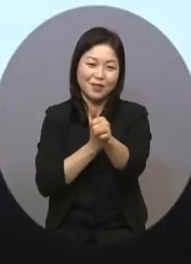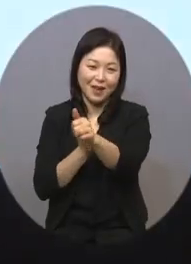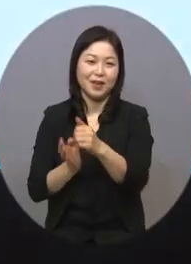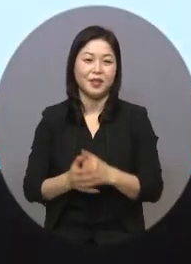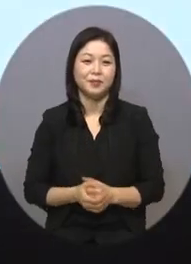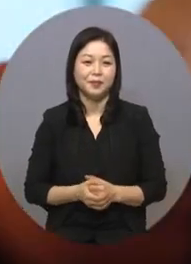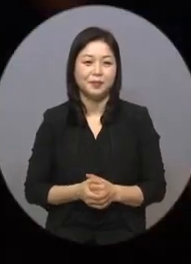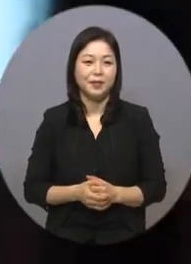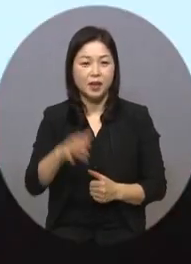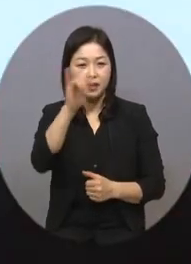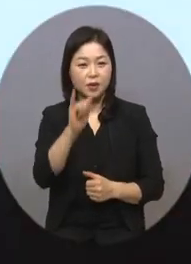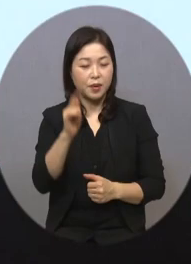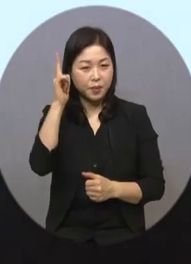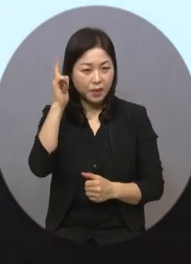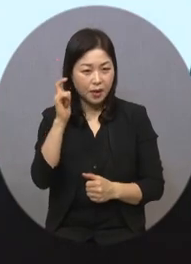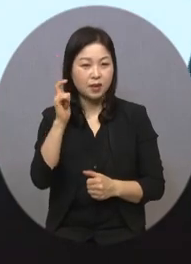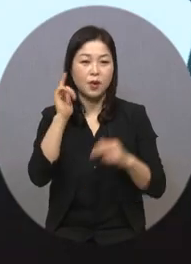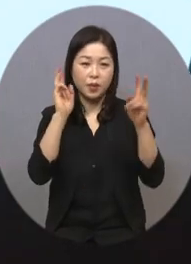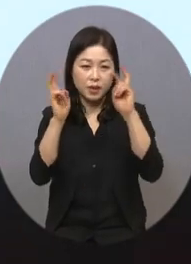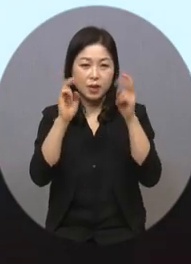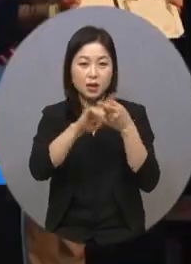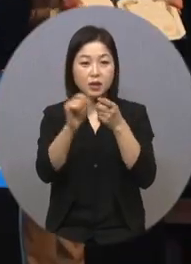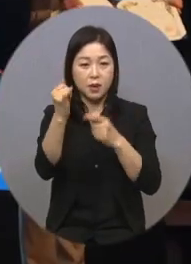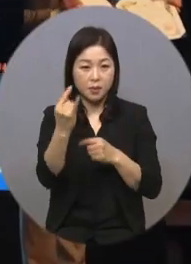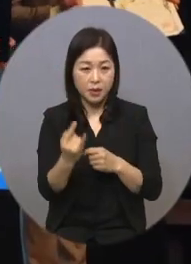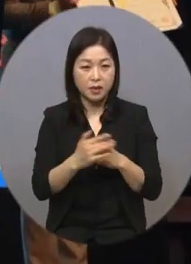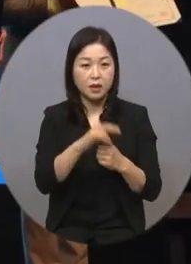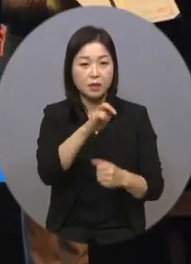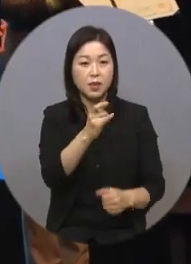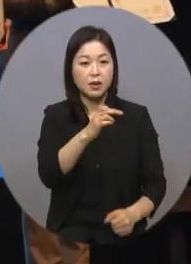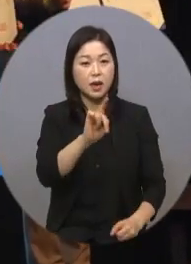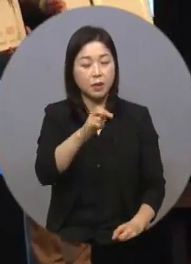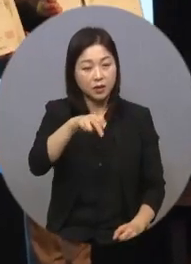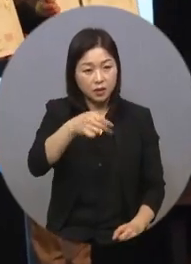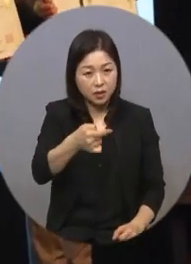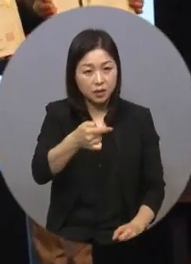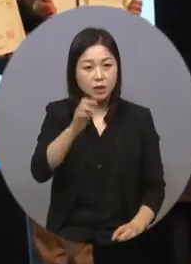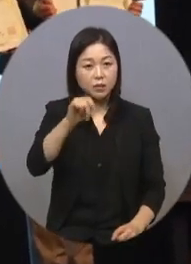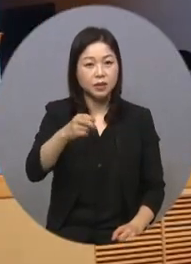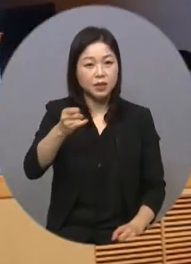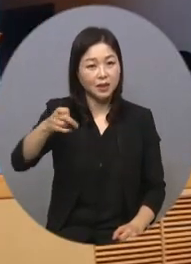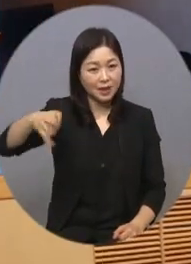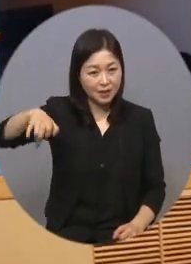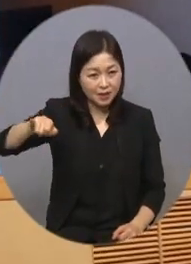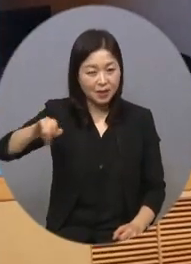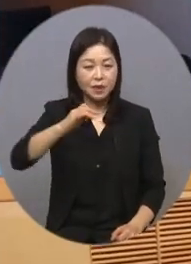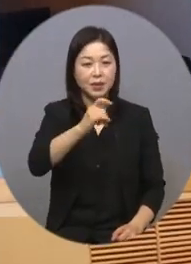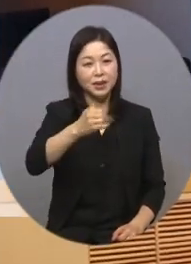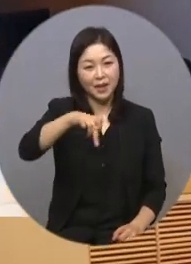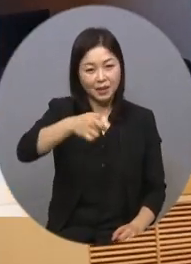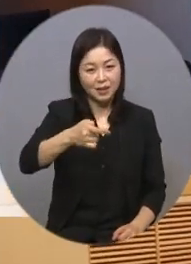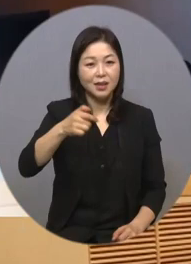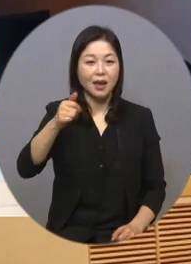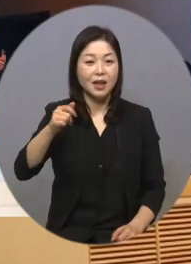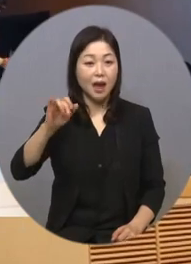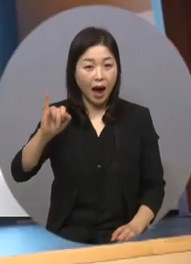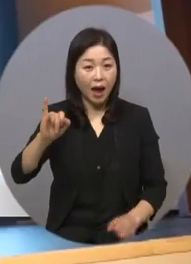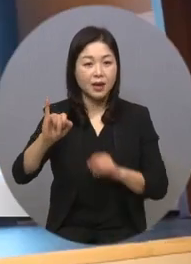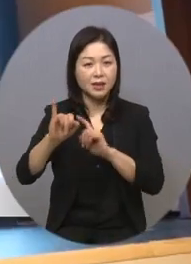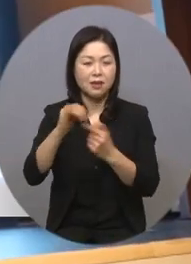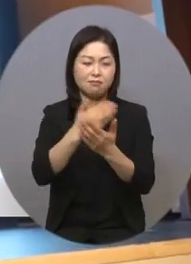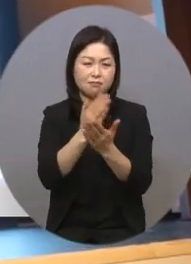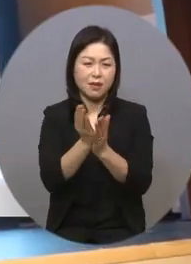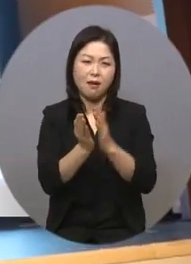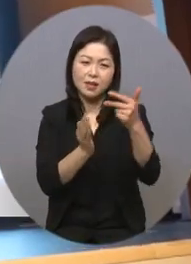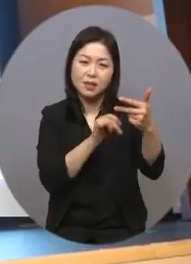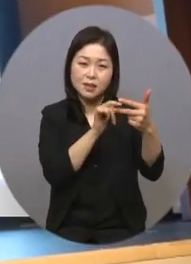전국 스타트업 연합회는 메타버스, 푸드테크, 핀테크, AI 등 7개 직능 분야를